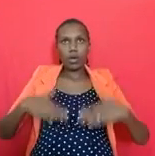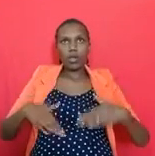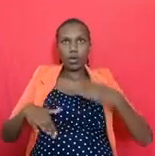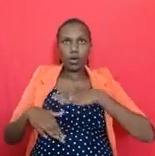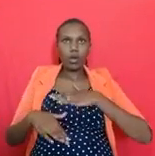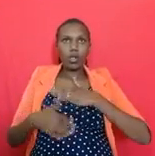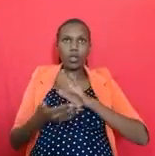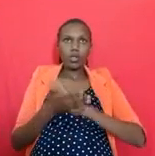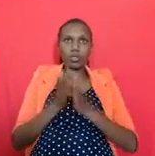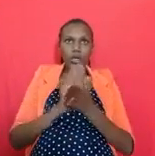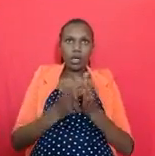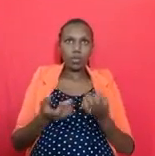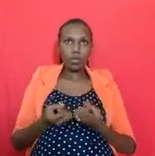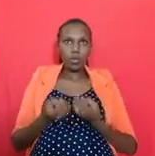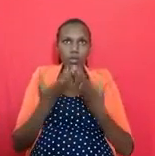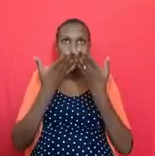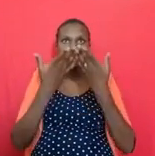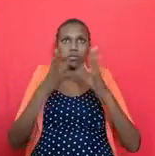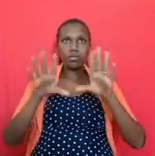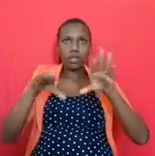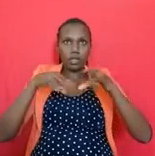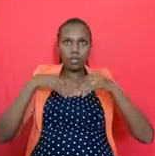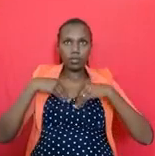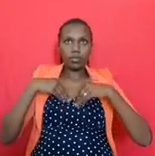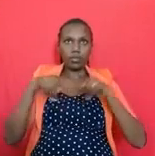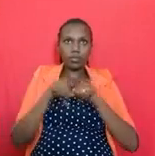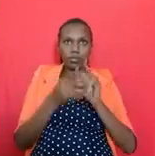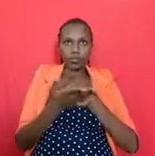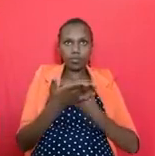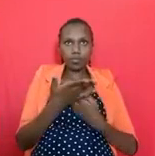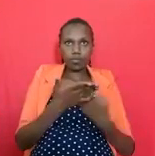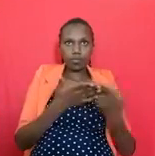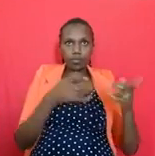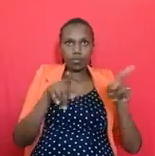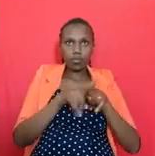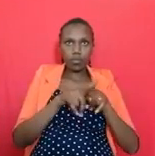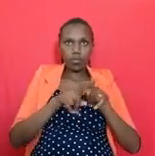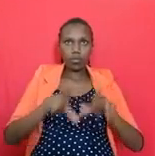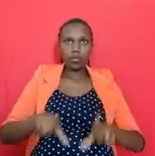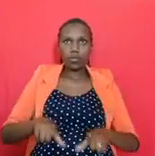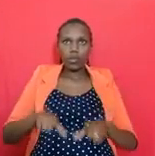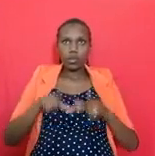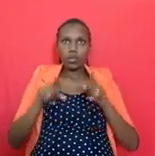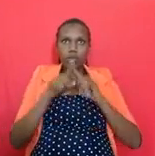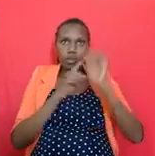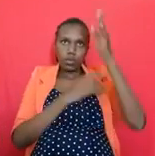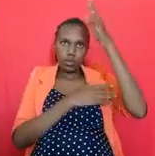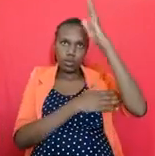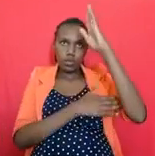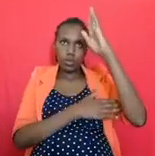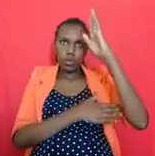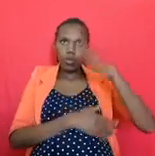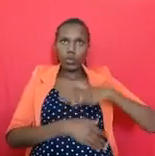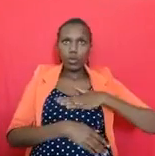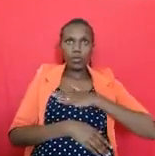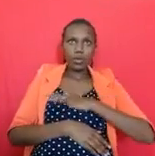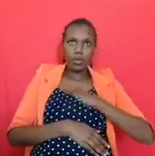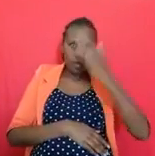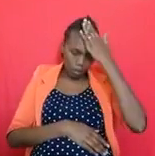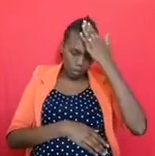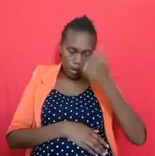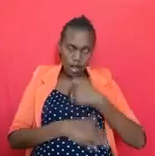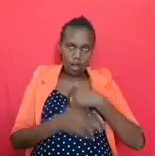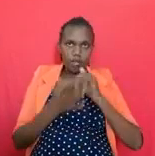itu. Nigethe twike igongona riagirire na ritheru na igongona ri muoyo kuri we. Twagutaitha twinyihetie